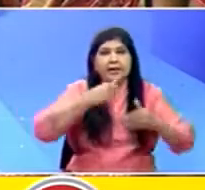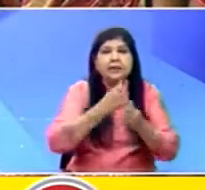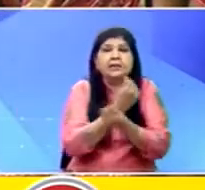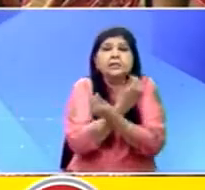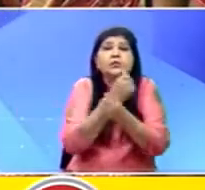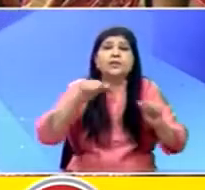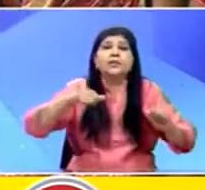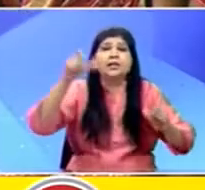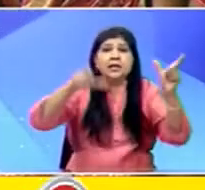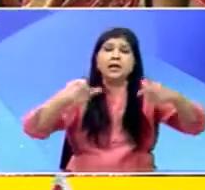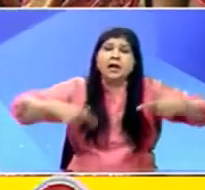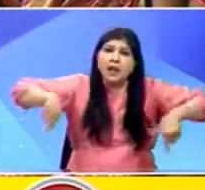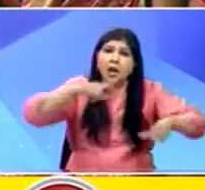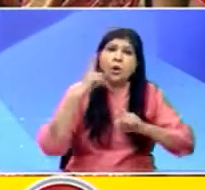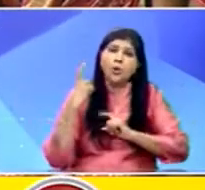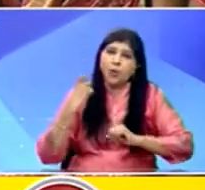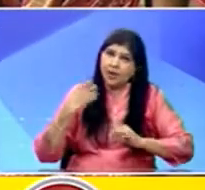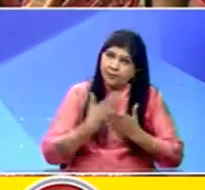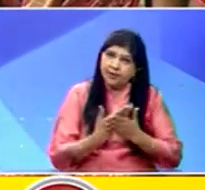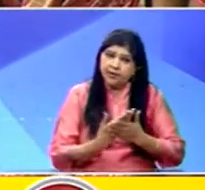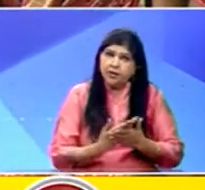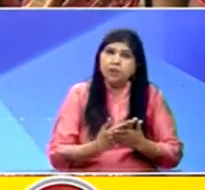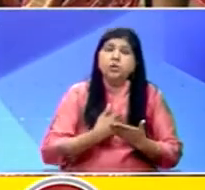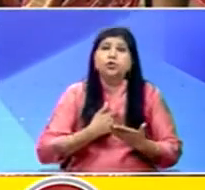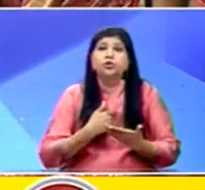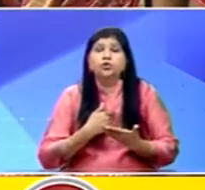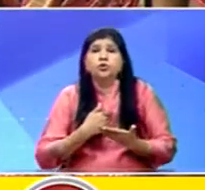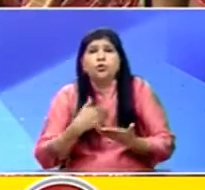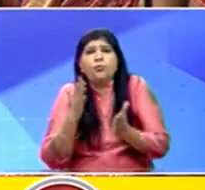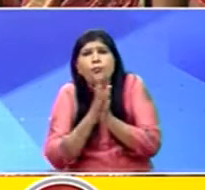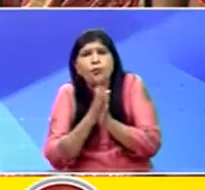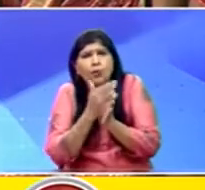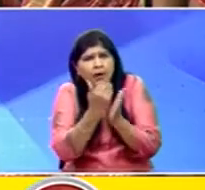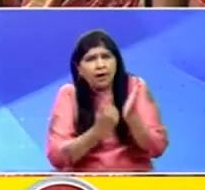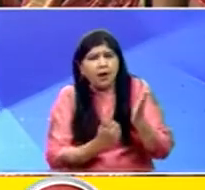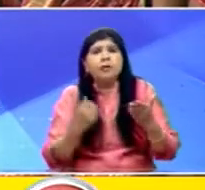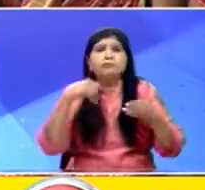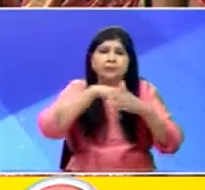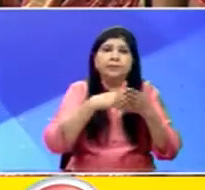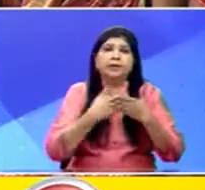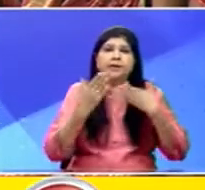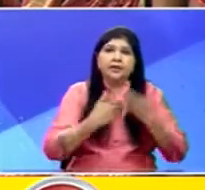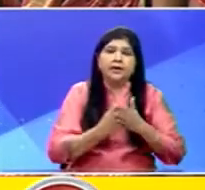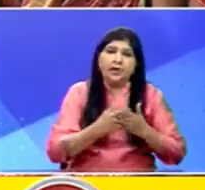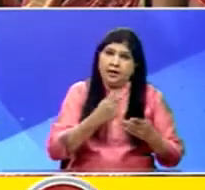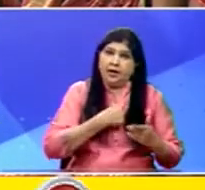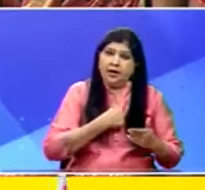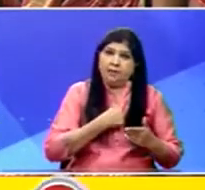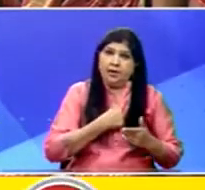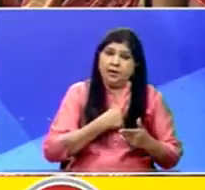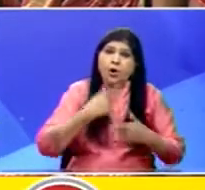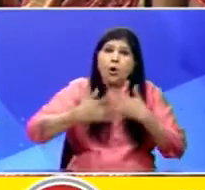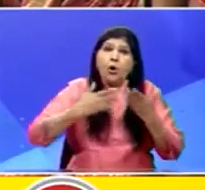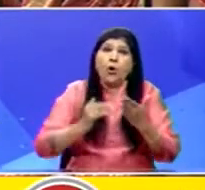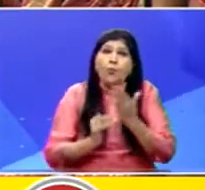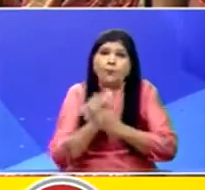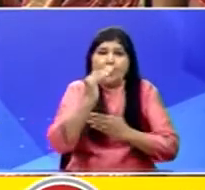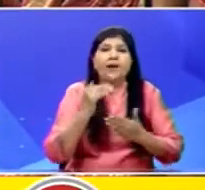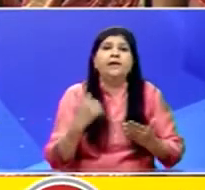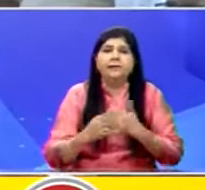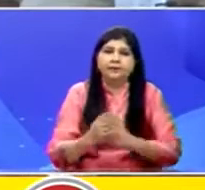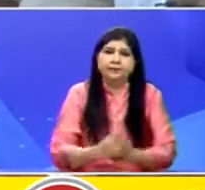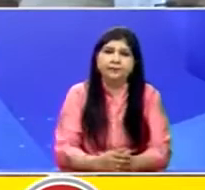स्वतंत्रता सेनानियों के लिए जो लेखन, आयोजन आदि हम कर रहे थे, हमें उन्हें और आगे बढ़ाना